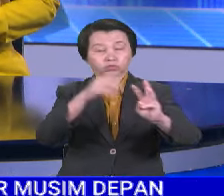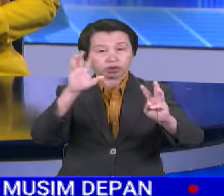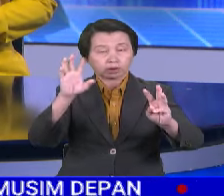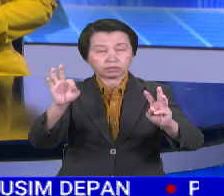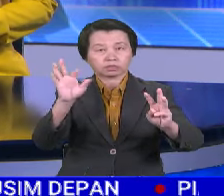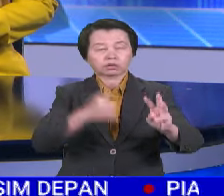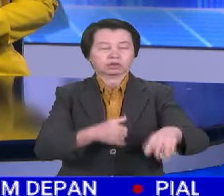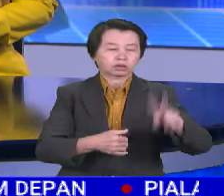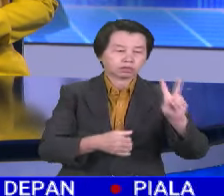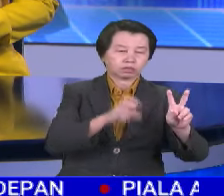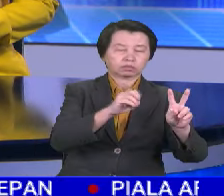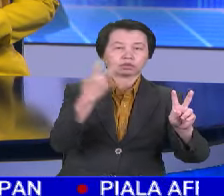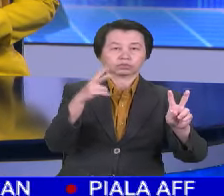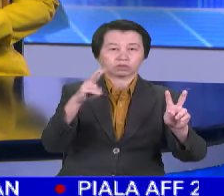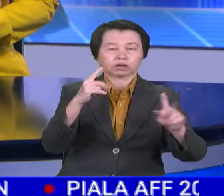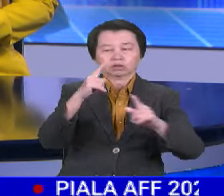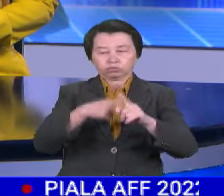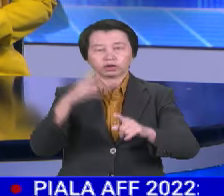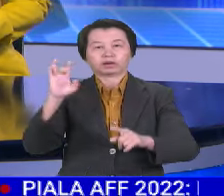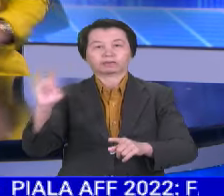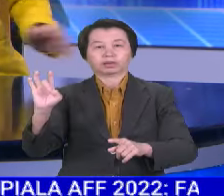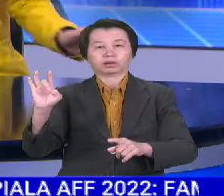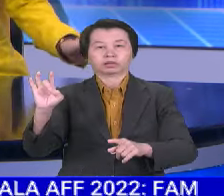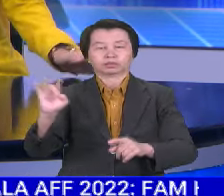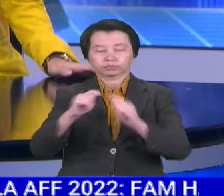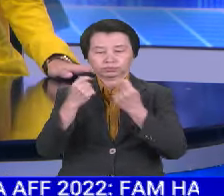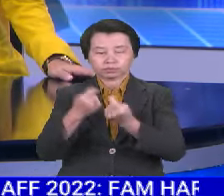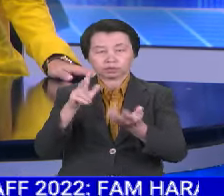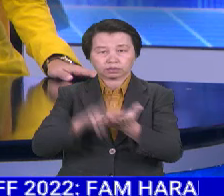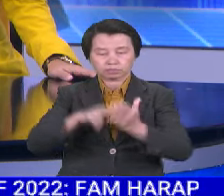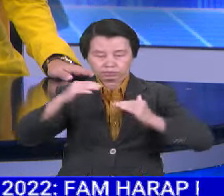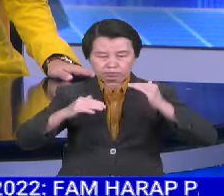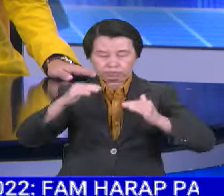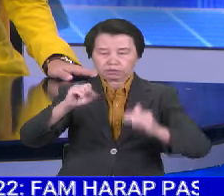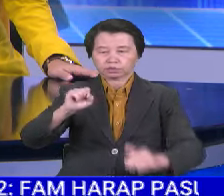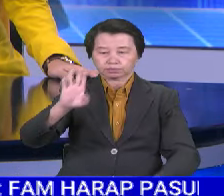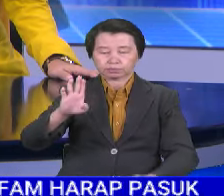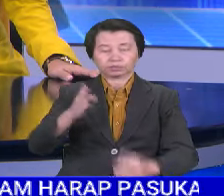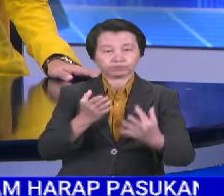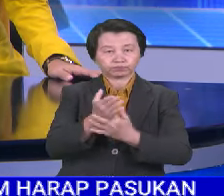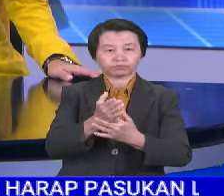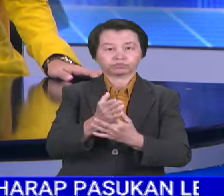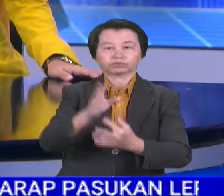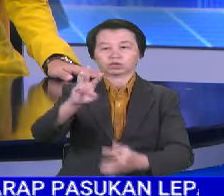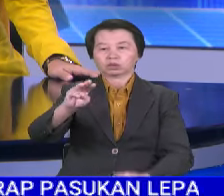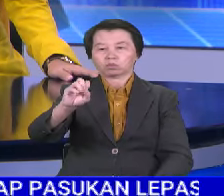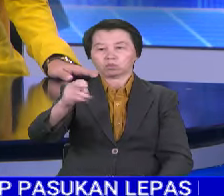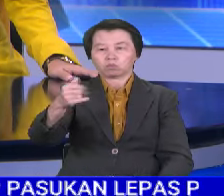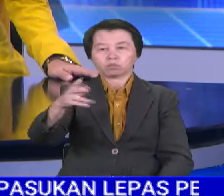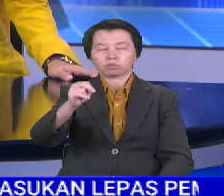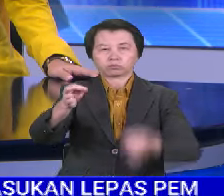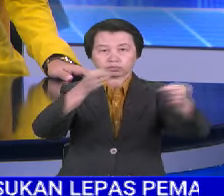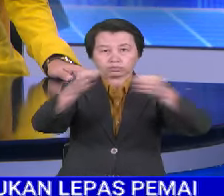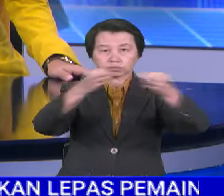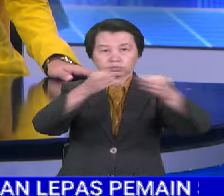berbanding 612,000 orang pada bulan Ogos. Pasukan Sahih Berimbang SB melalui wartawan Mohan Chinasami